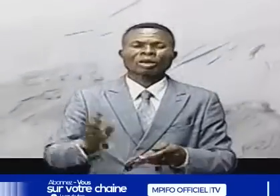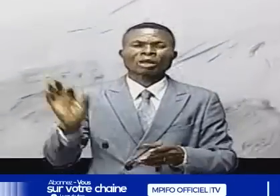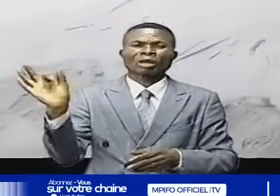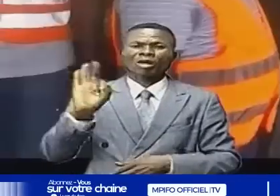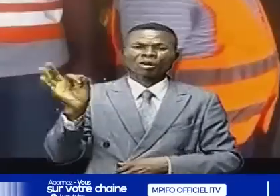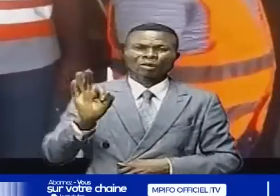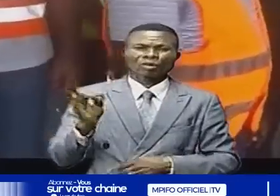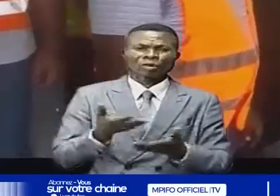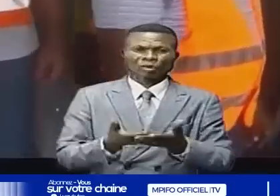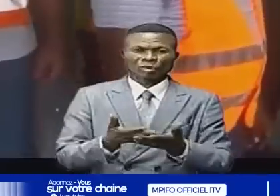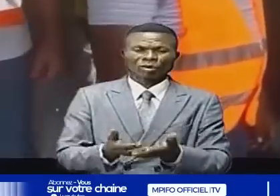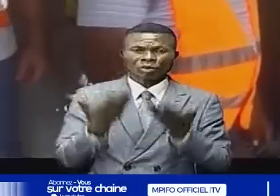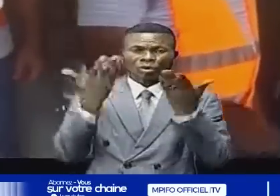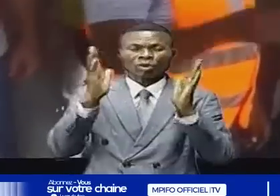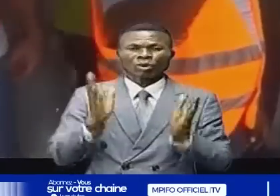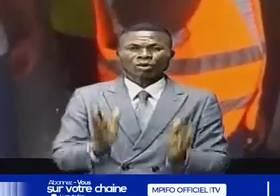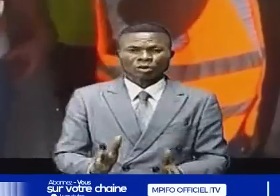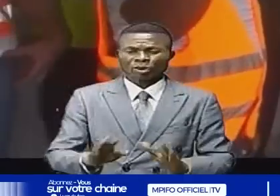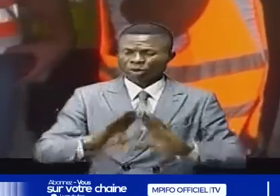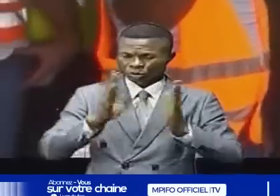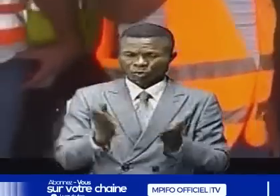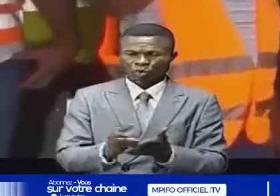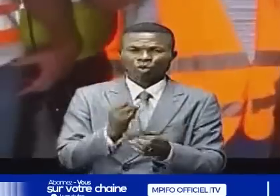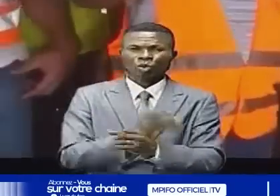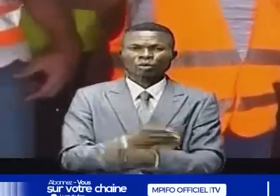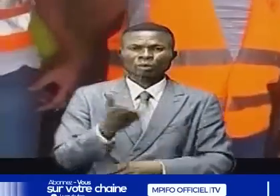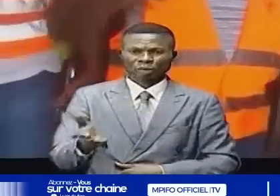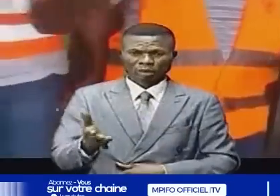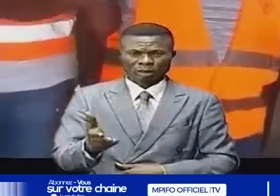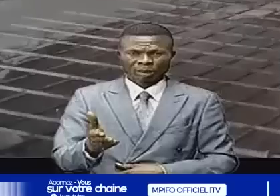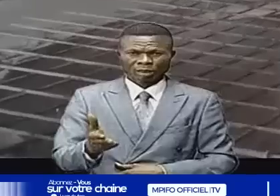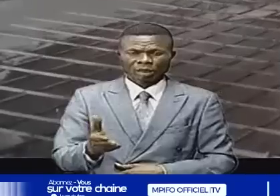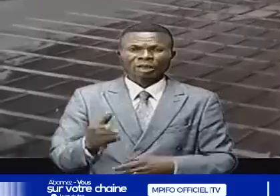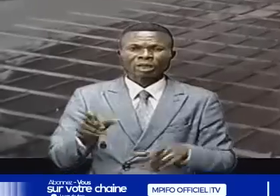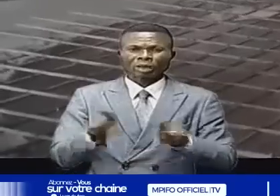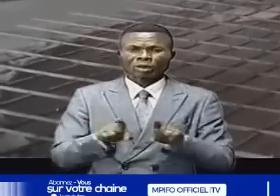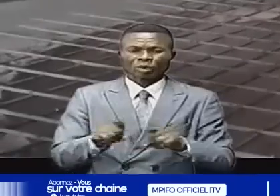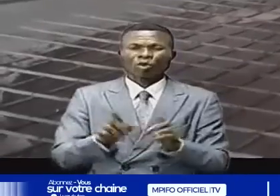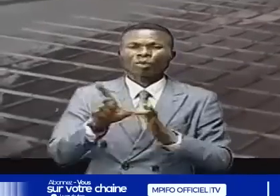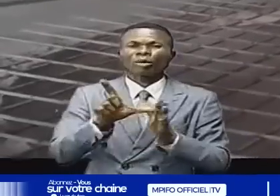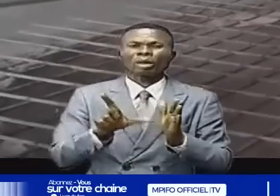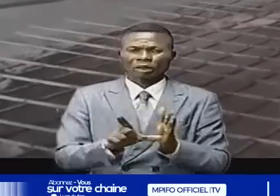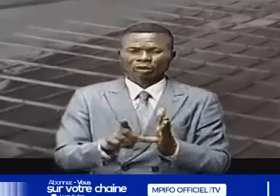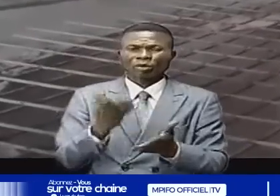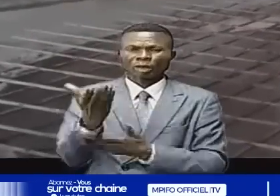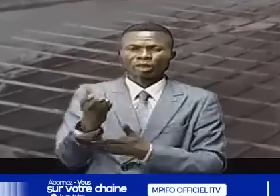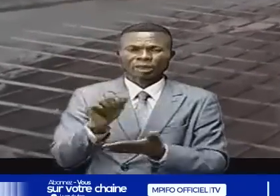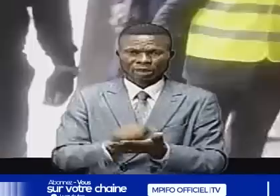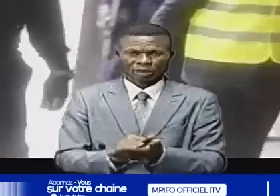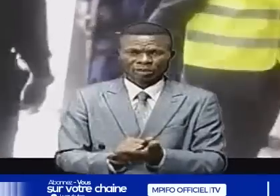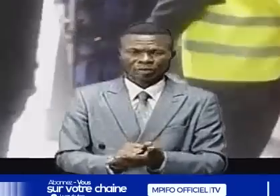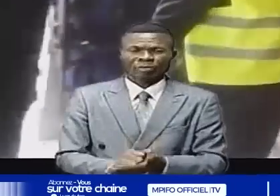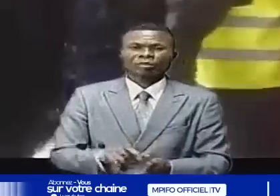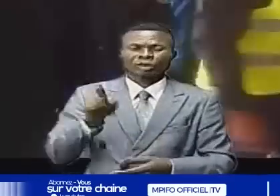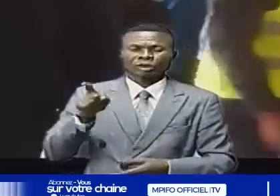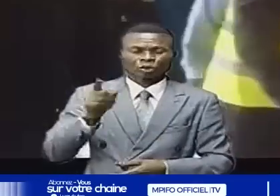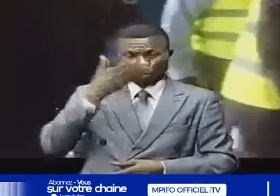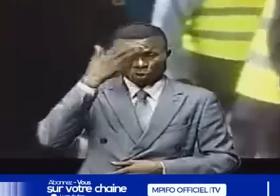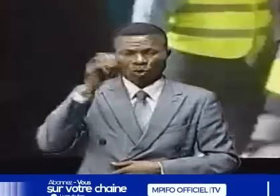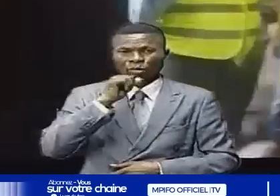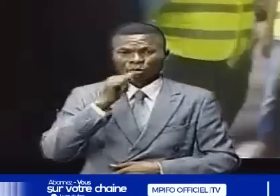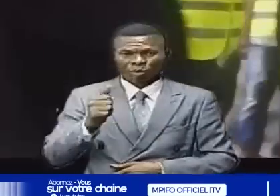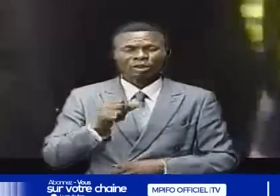parcs pour étudiants, tout est fait à ces stades selon les règles de l'art. Yannick Luntadila n'a pas manqué